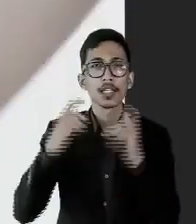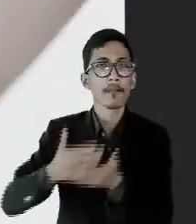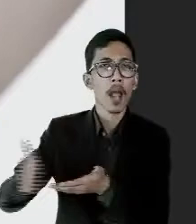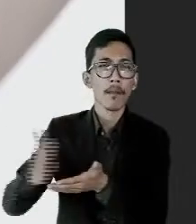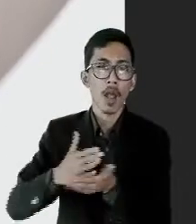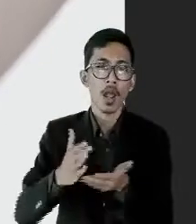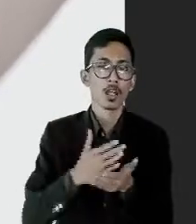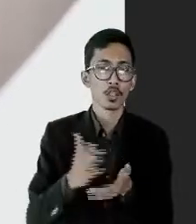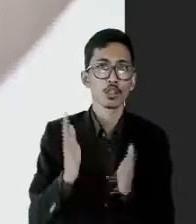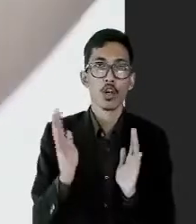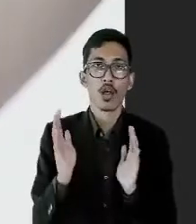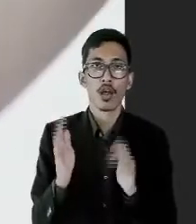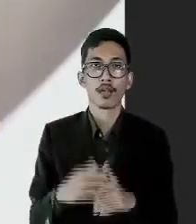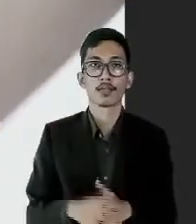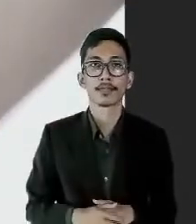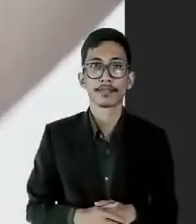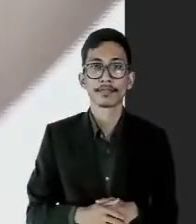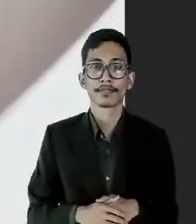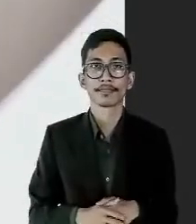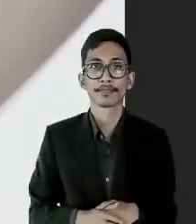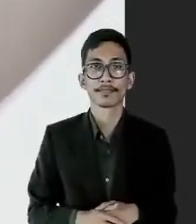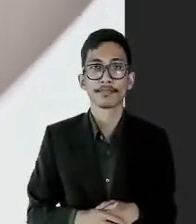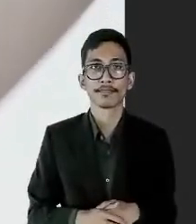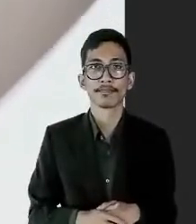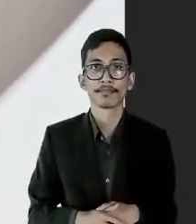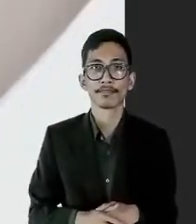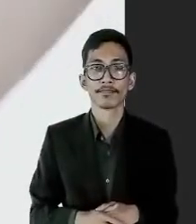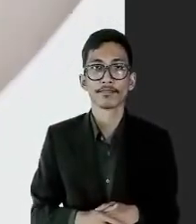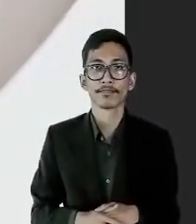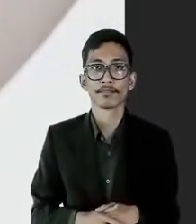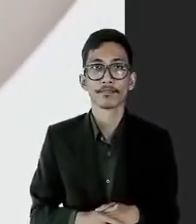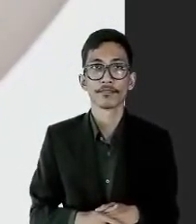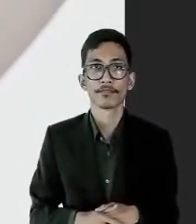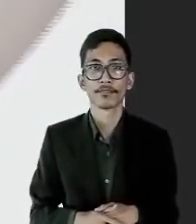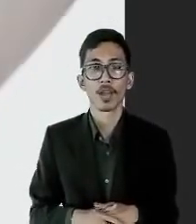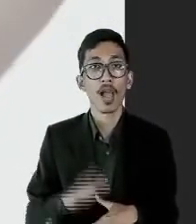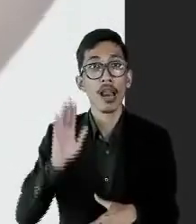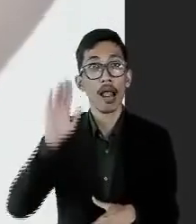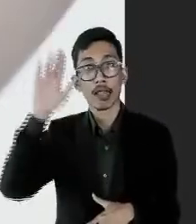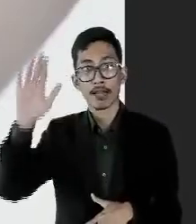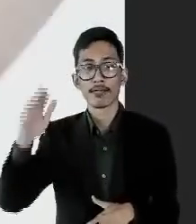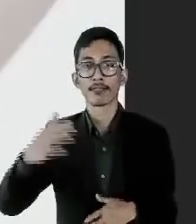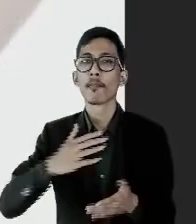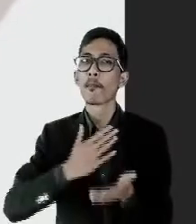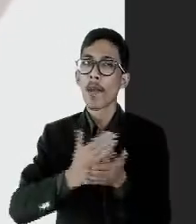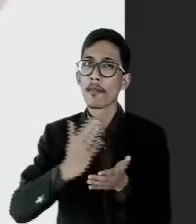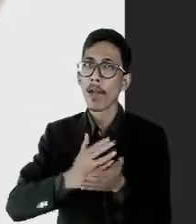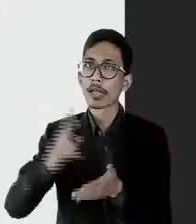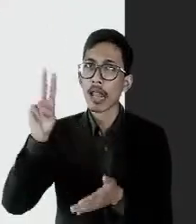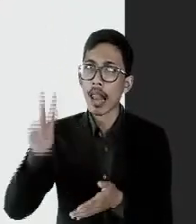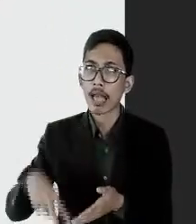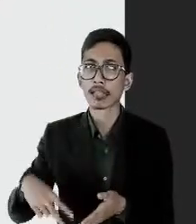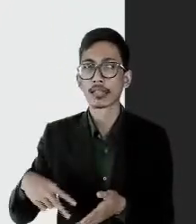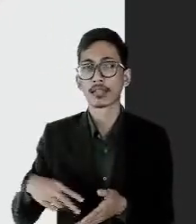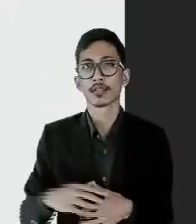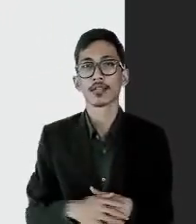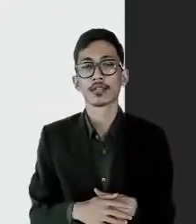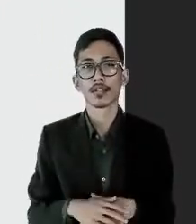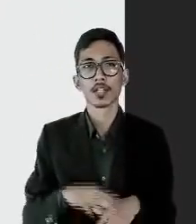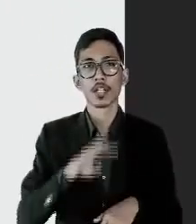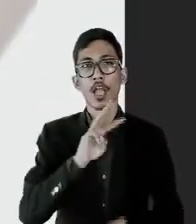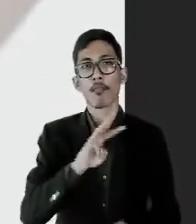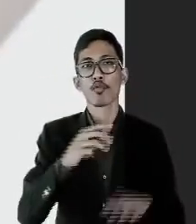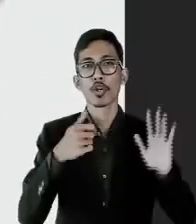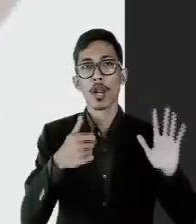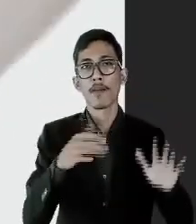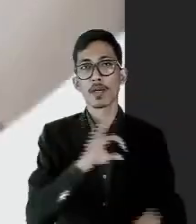tersisa sebagai stok, dan nanti sisa waktu ke depan akan kami bagikan juga, itu berjumlah 36.000